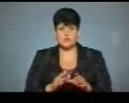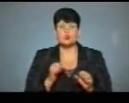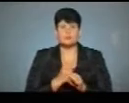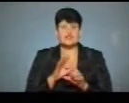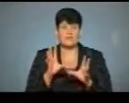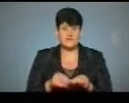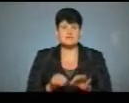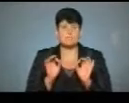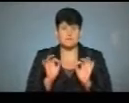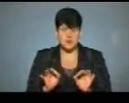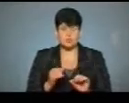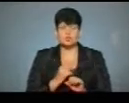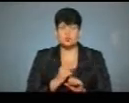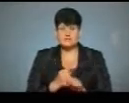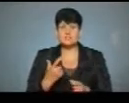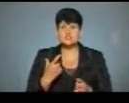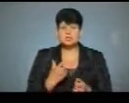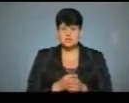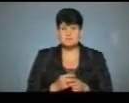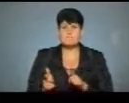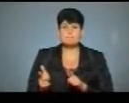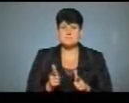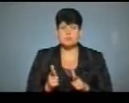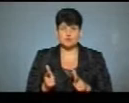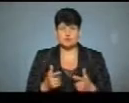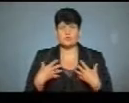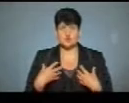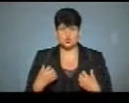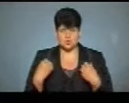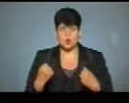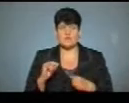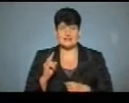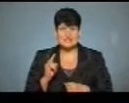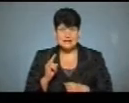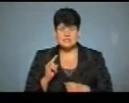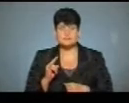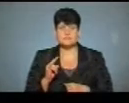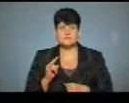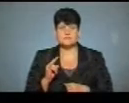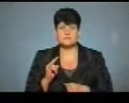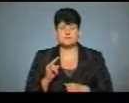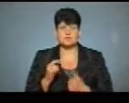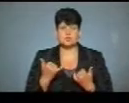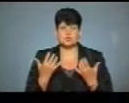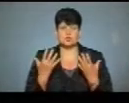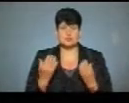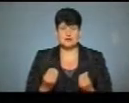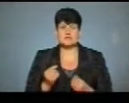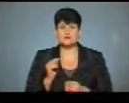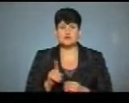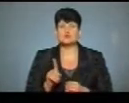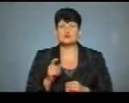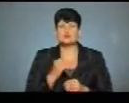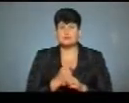правильно, якщо робити щеплення підготовленій здоровій дитині, а на сьогоднішній день для того, щоб